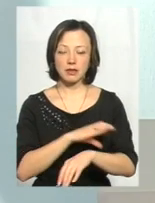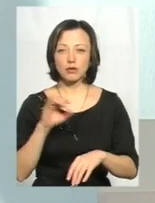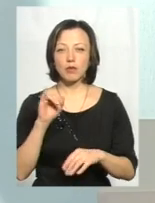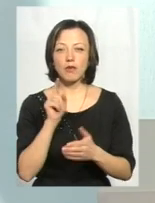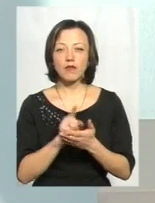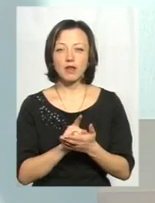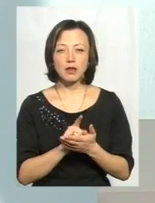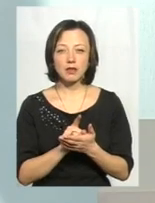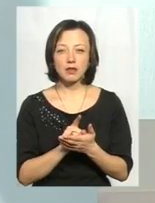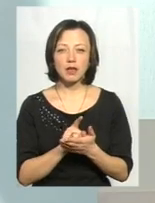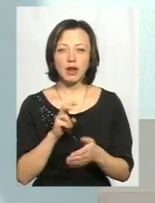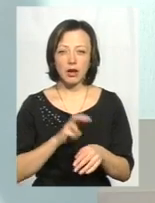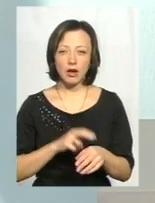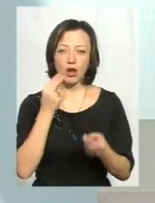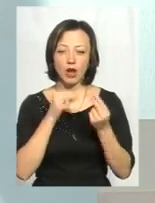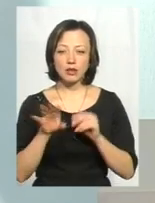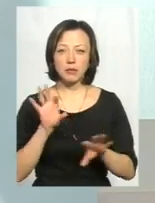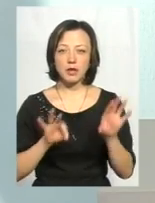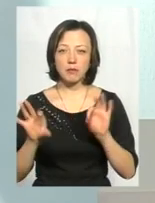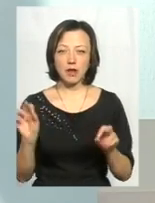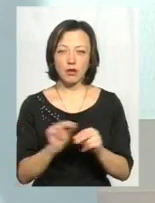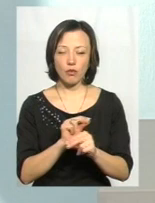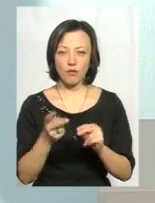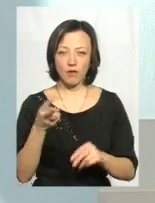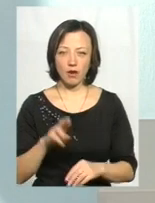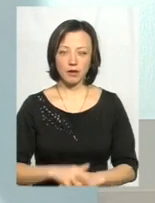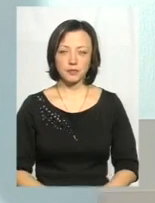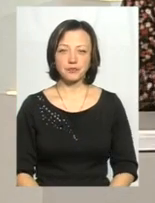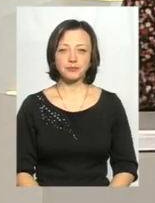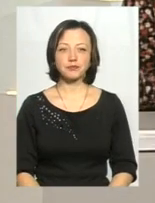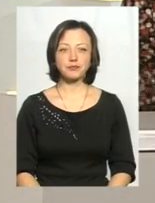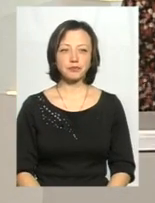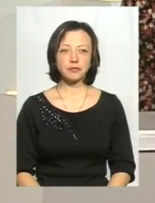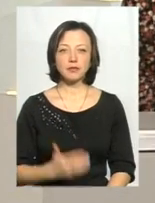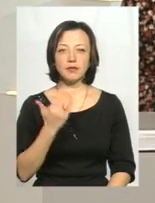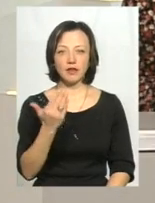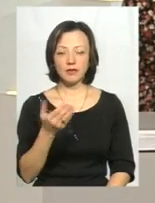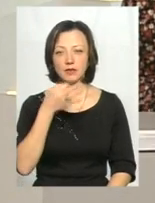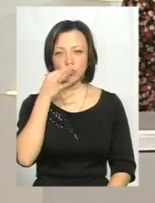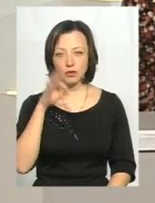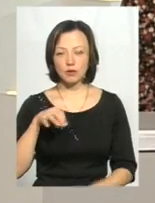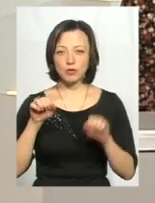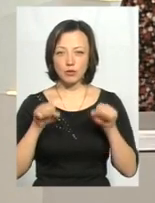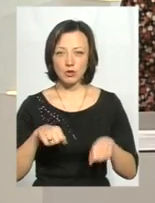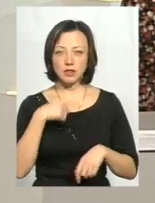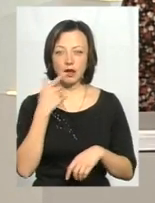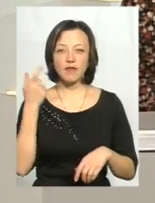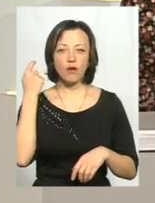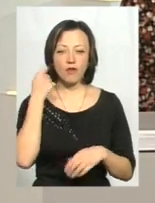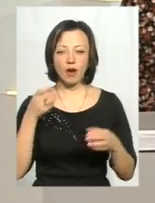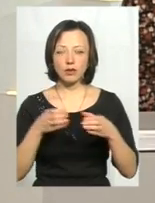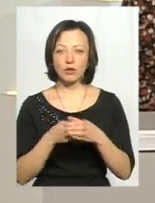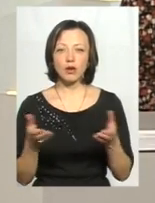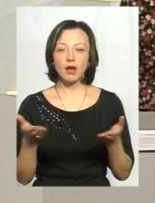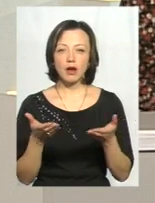Він повинен, тоді лікар зможе краще підібрати йому лікування. Ви зі своєї практики можете сказати, яка вікова категорія